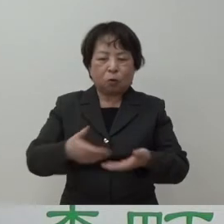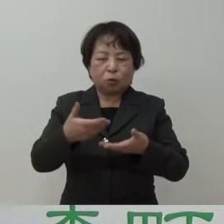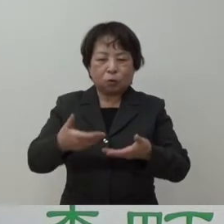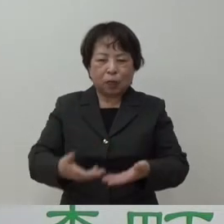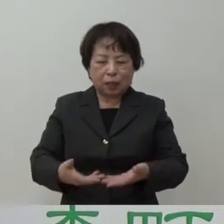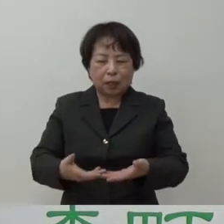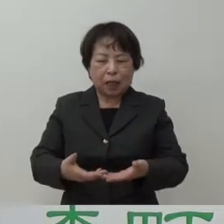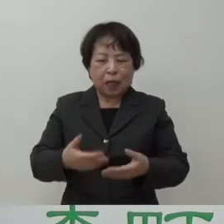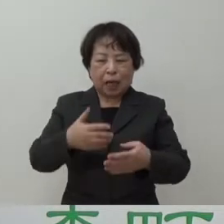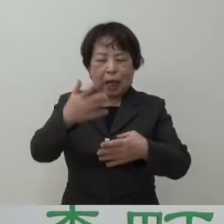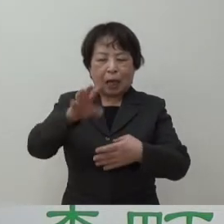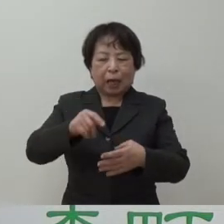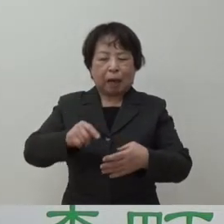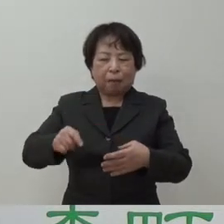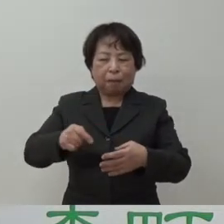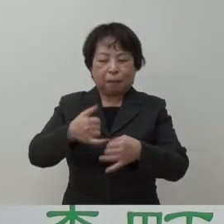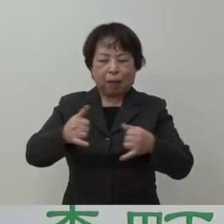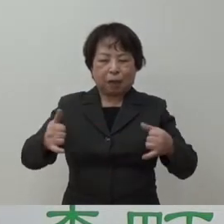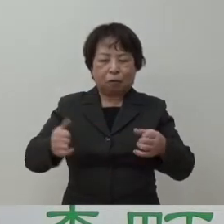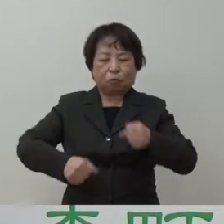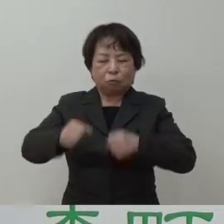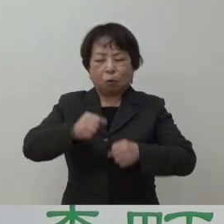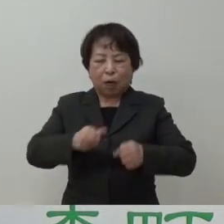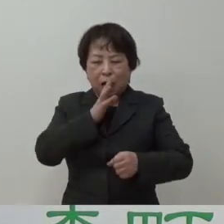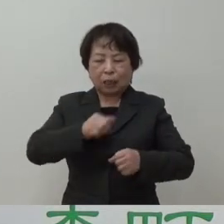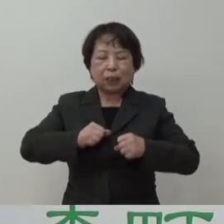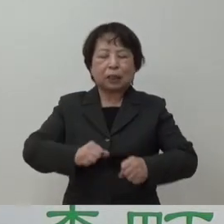県民運動が実施されます。